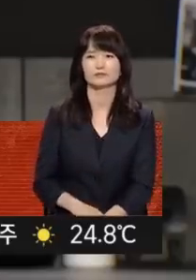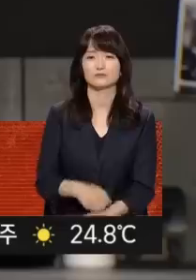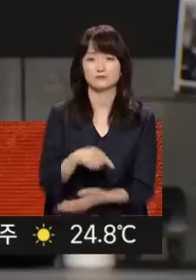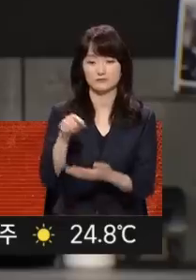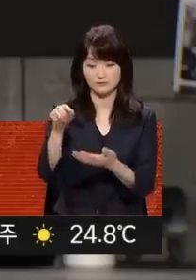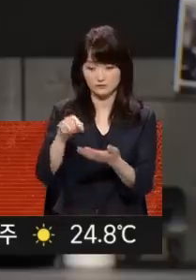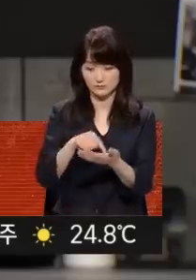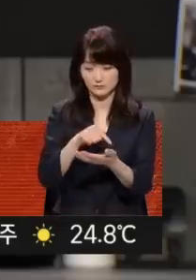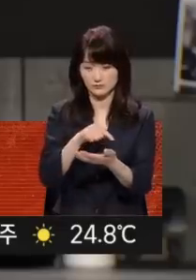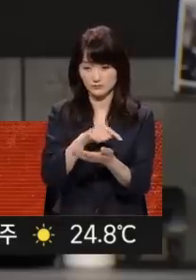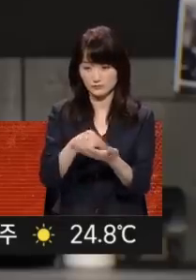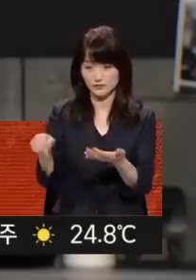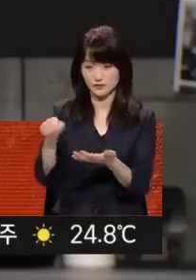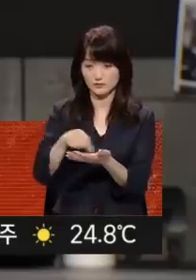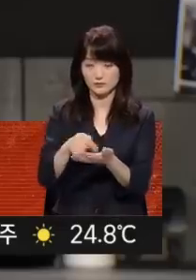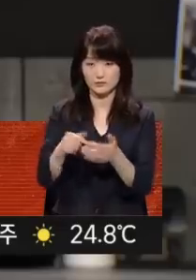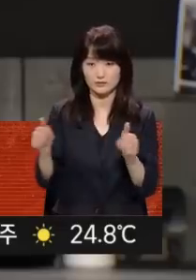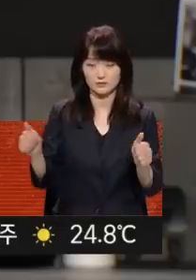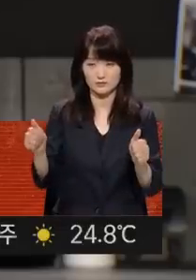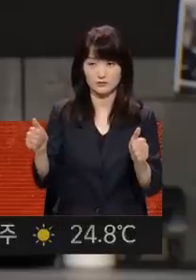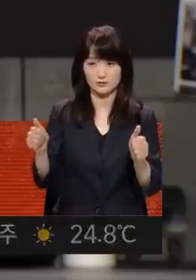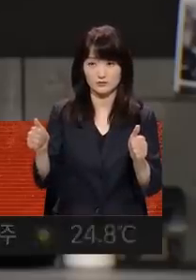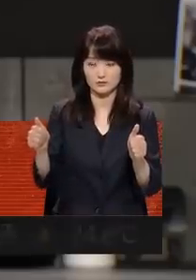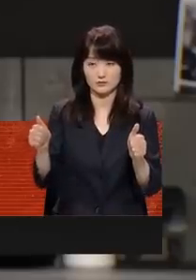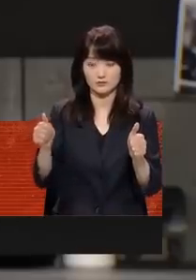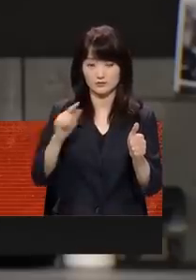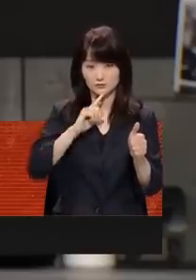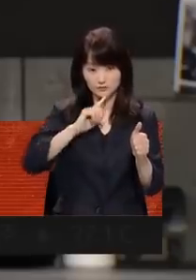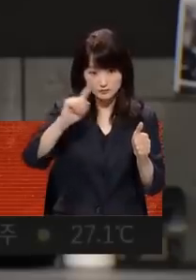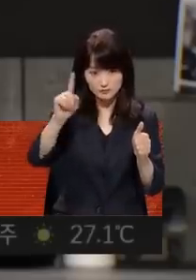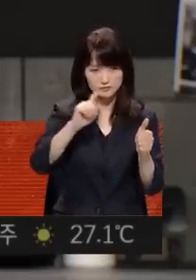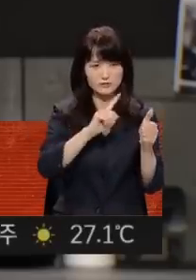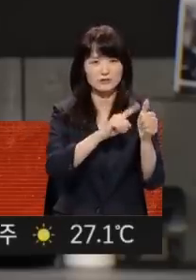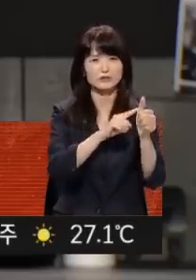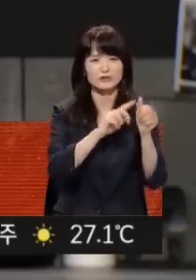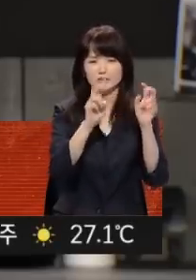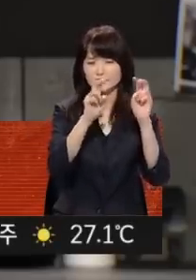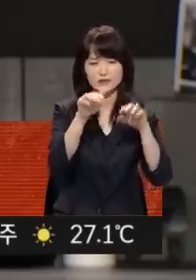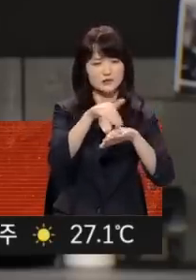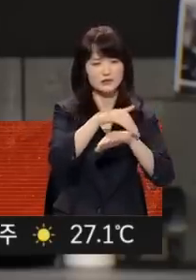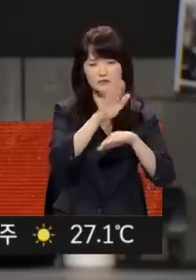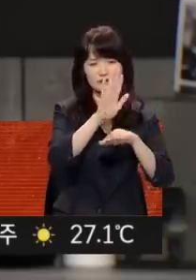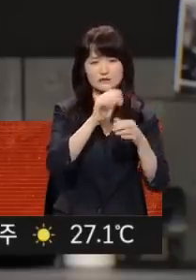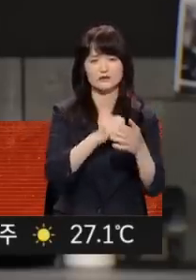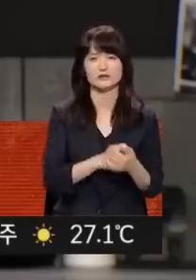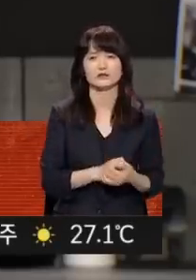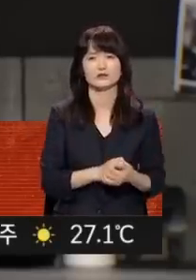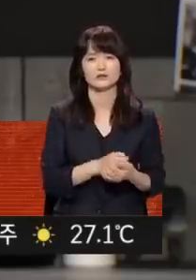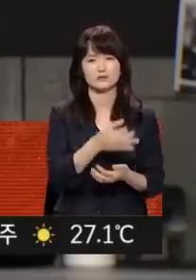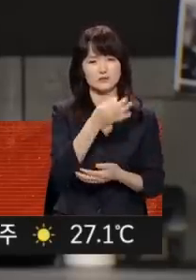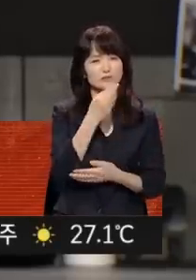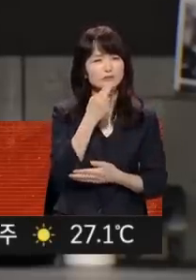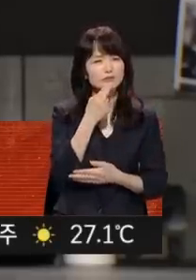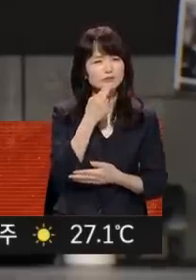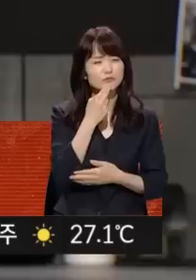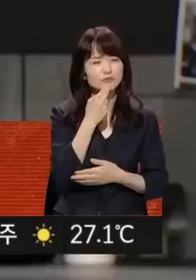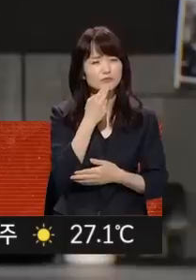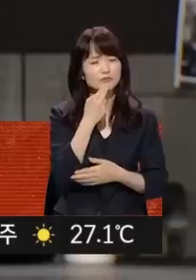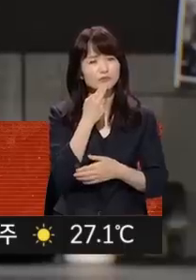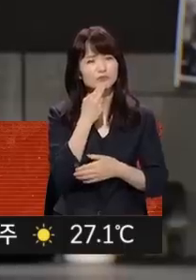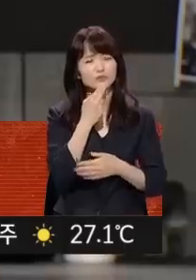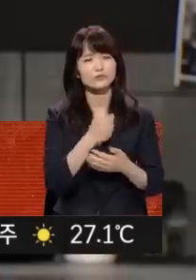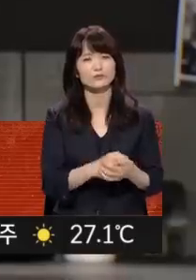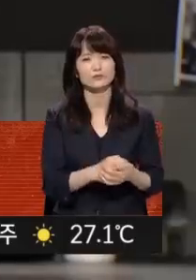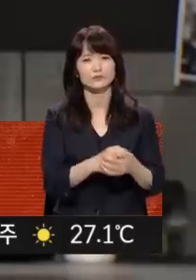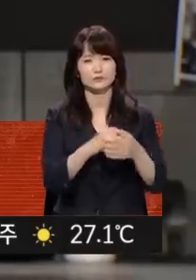손해배상 청구를 하더라도이 남성이 직장도 없고 경제력이 좋지 않기 때문에 판결이 나와도 배상을 받기가 현실적으로 어렵답니다